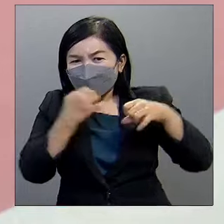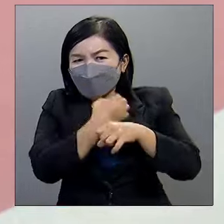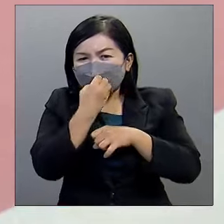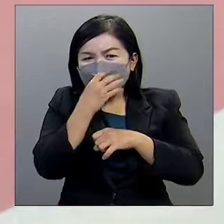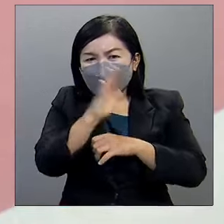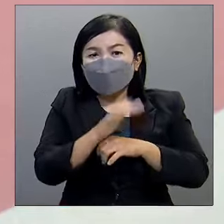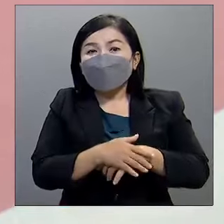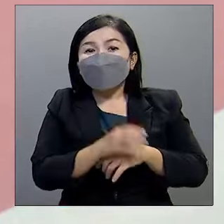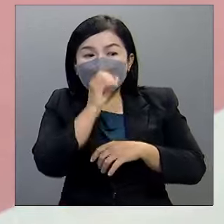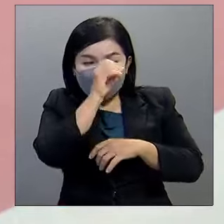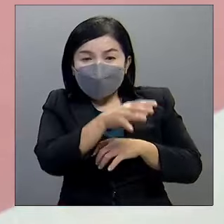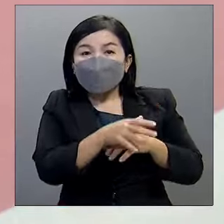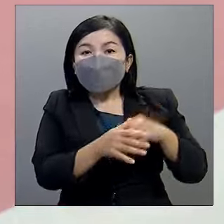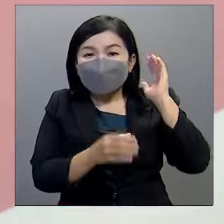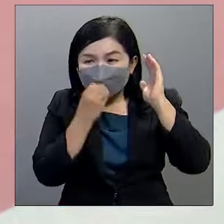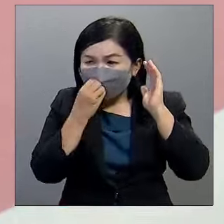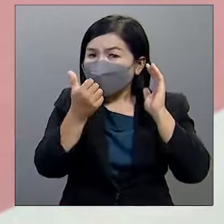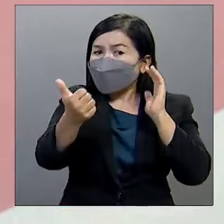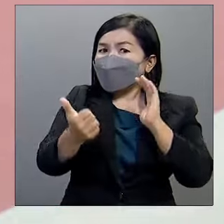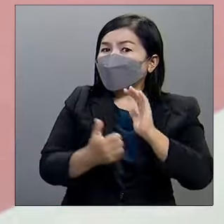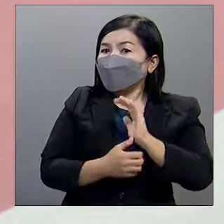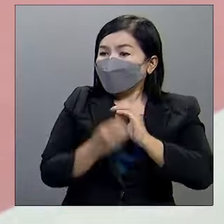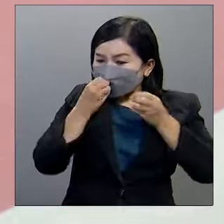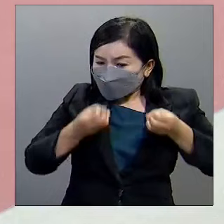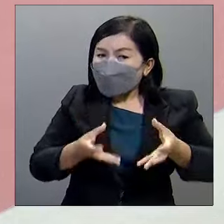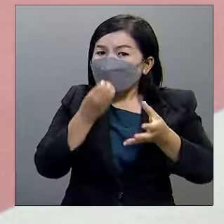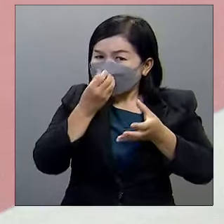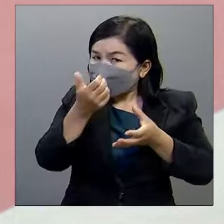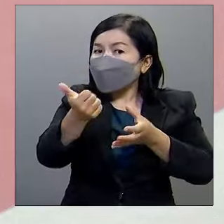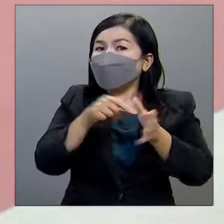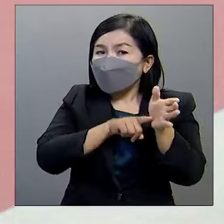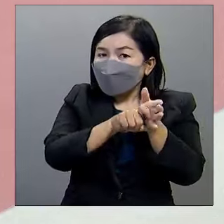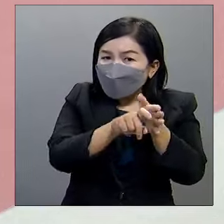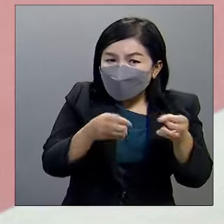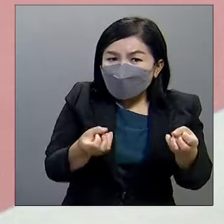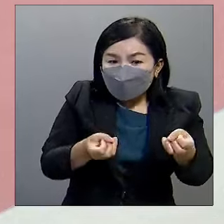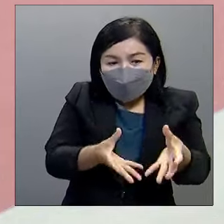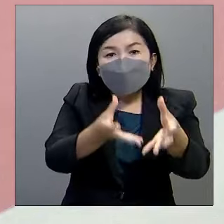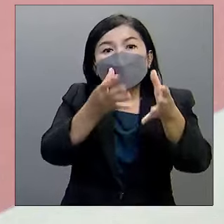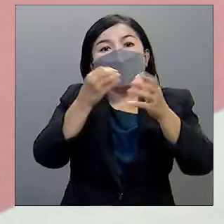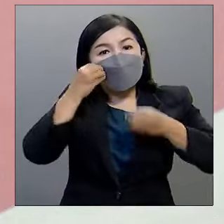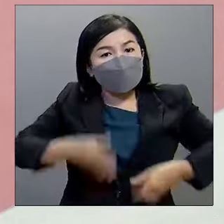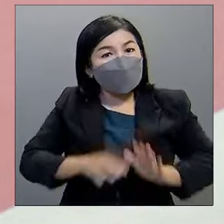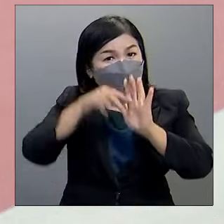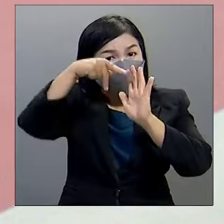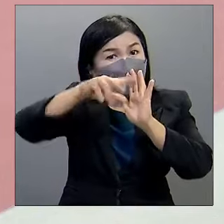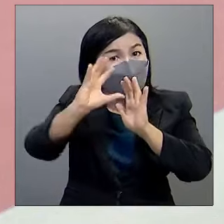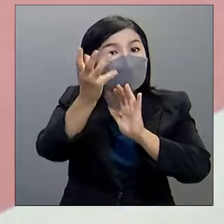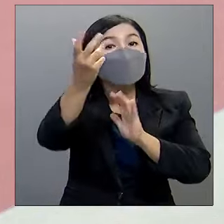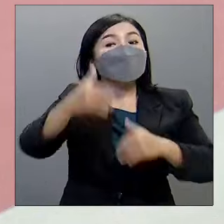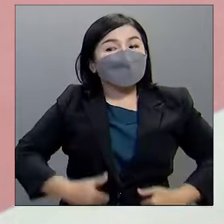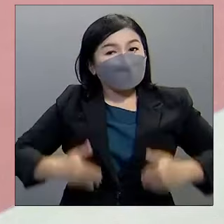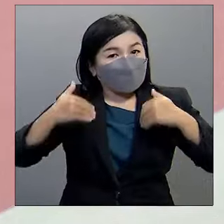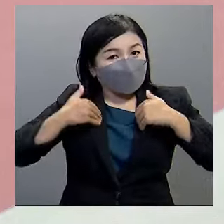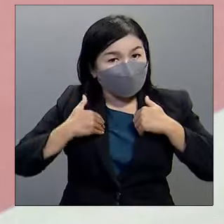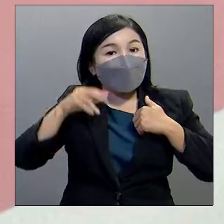กัน บอกตัวเอง ได้ผมกินแมลงทอดอยู่แล้วปกติใช่ คร ับแม่ผมเด็กผิดโลกนะตอนเด็กเดินริ